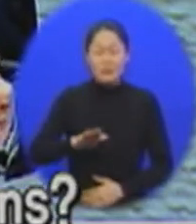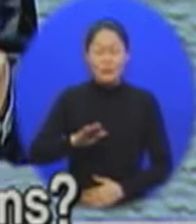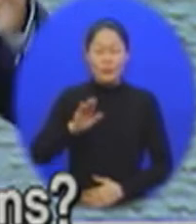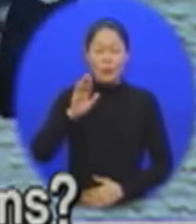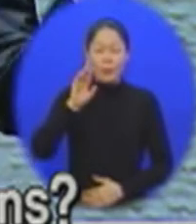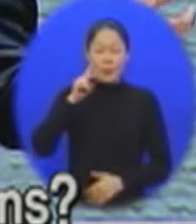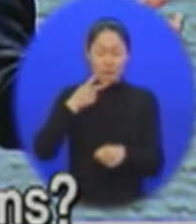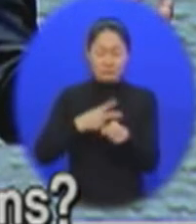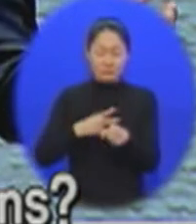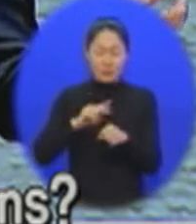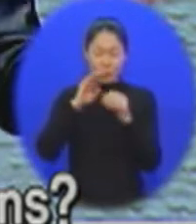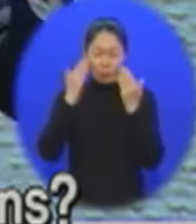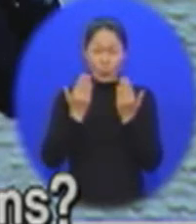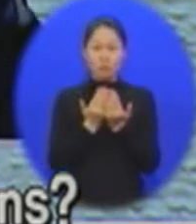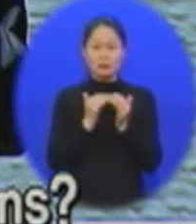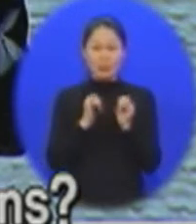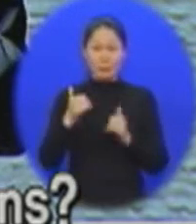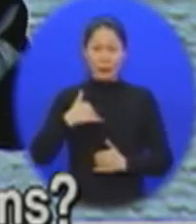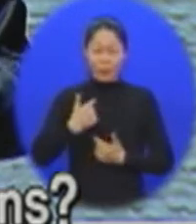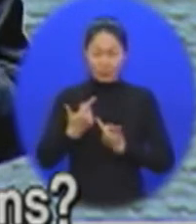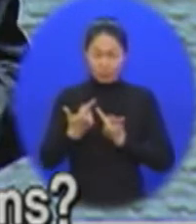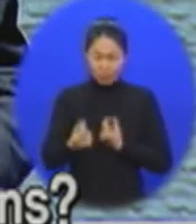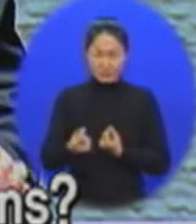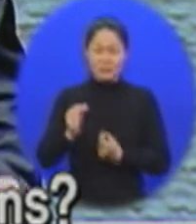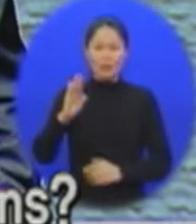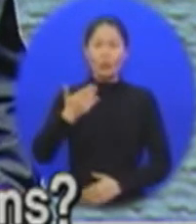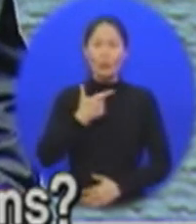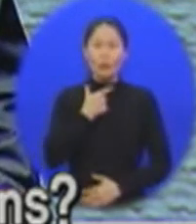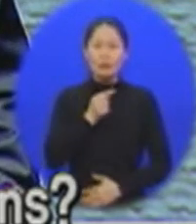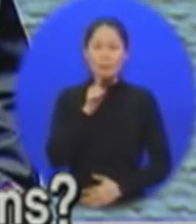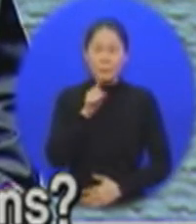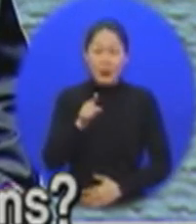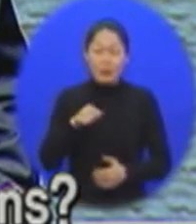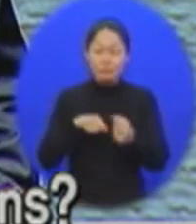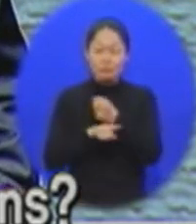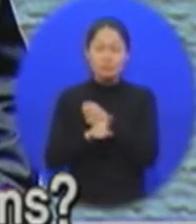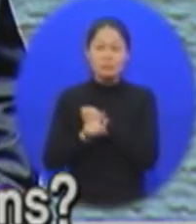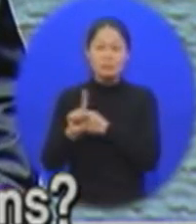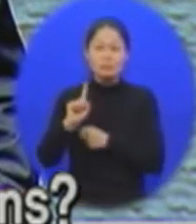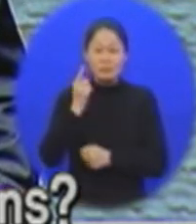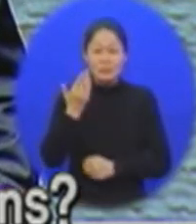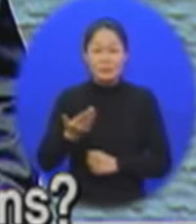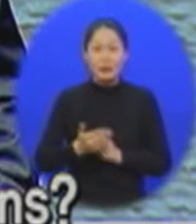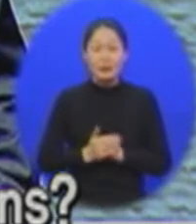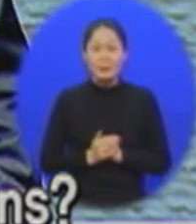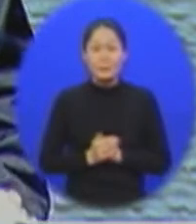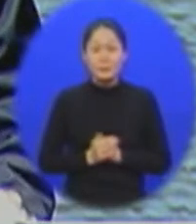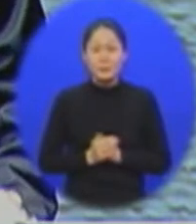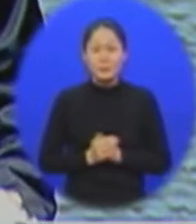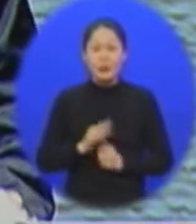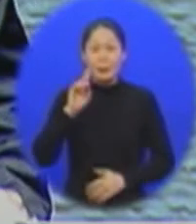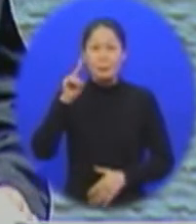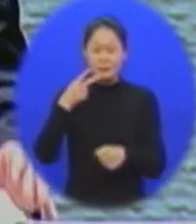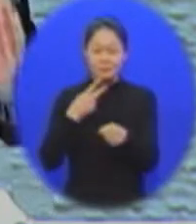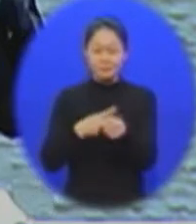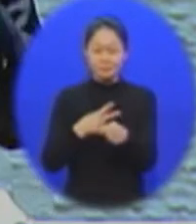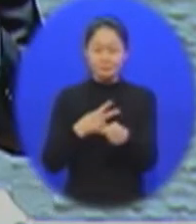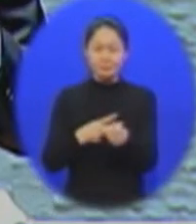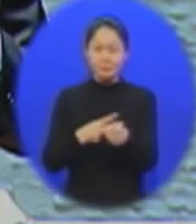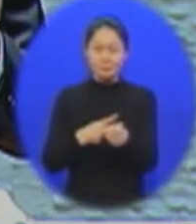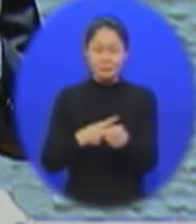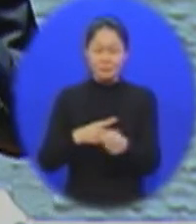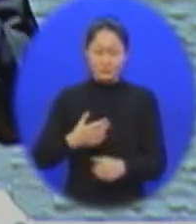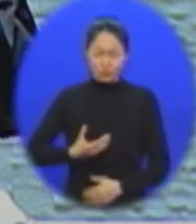모든 사람이 다 나와 같이 되기를 원한다 는 말은 무슨 의미 이 겠습니까 사도 바울이